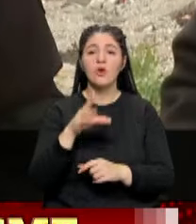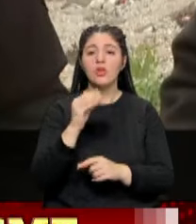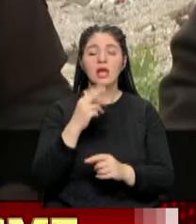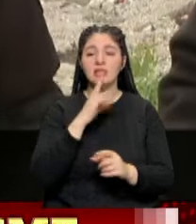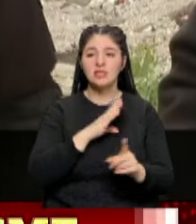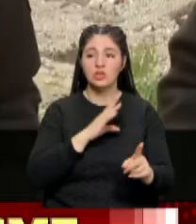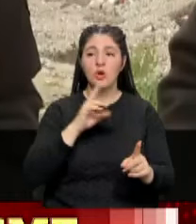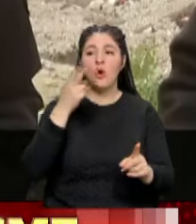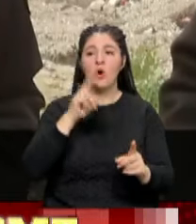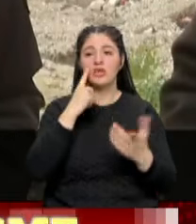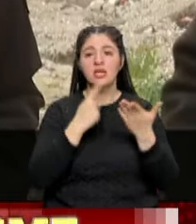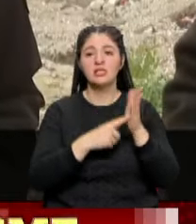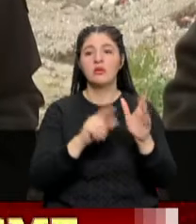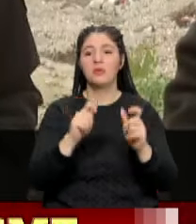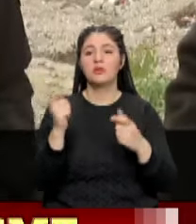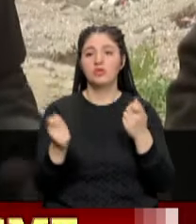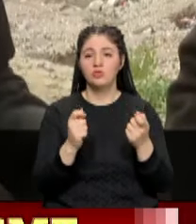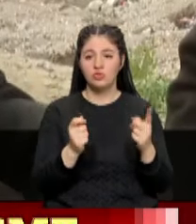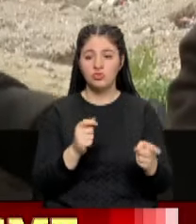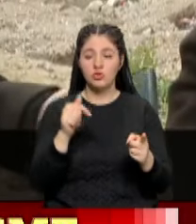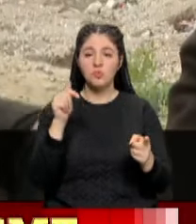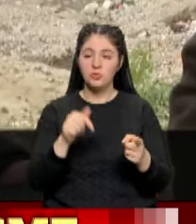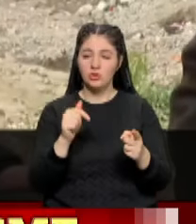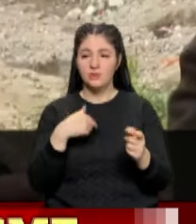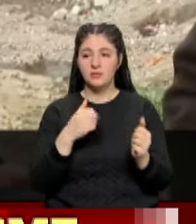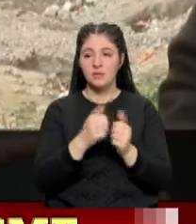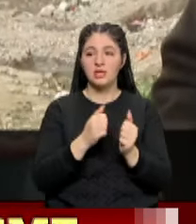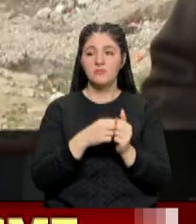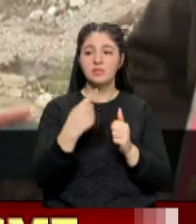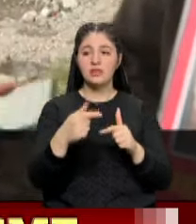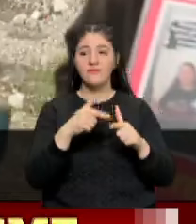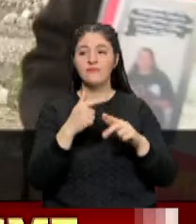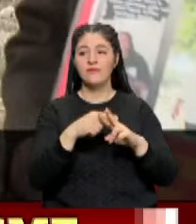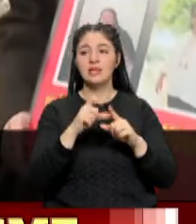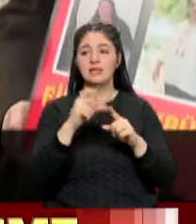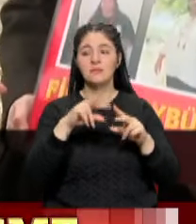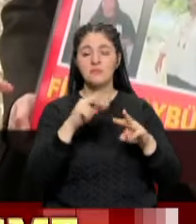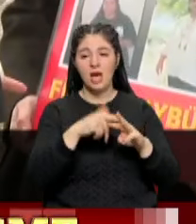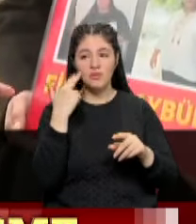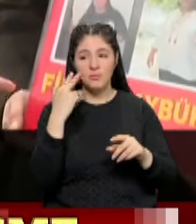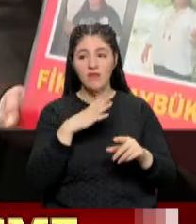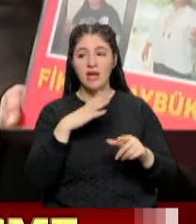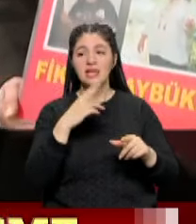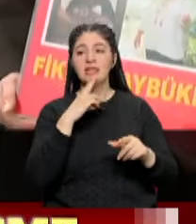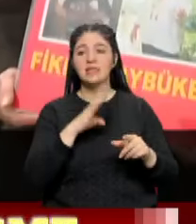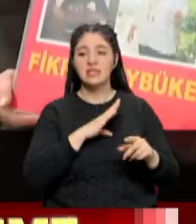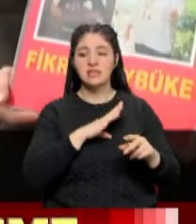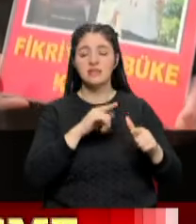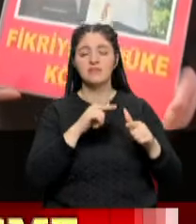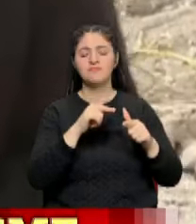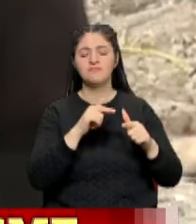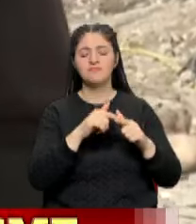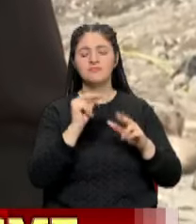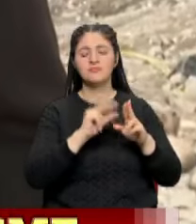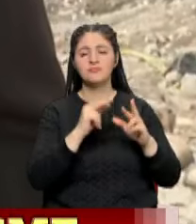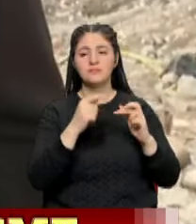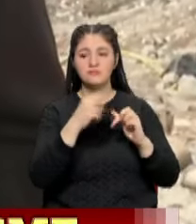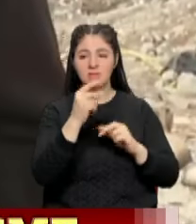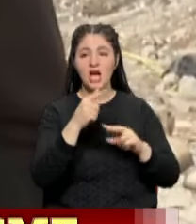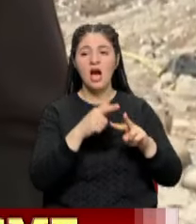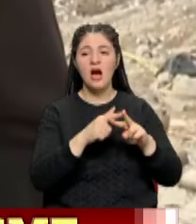kızının öldüğünü ispat etmeye çalışıyordu. Bugün de yanımızda Fadime Gökçe var. Kızı Fikriye Aybüke Körü'yü öldü